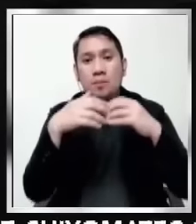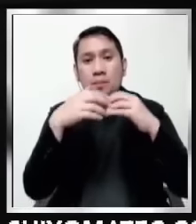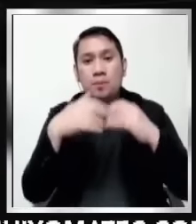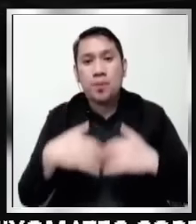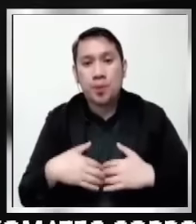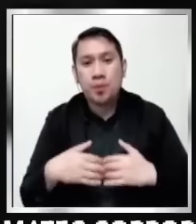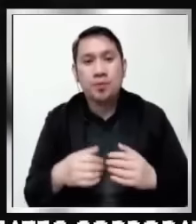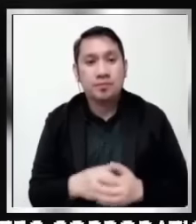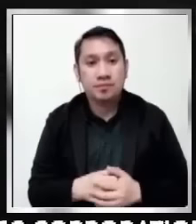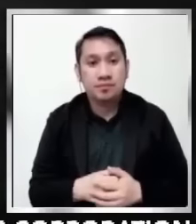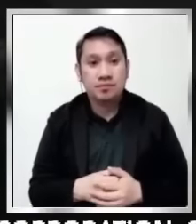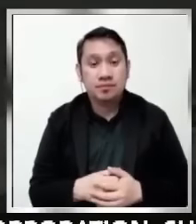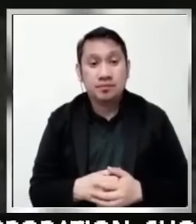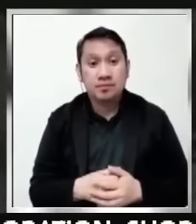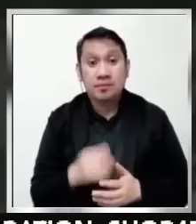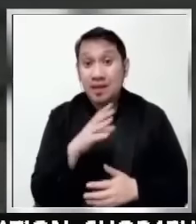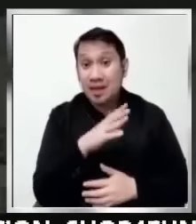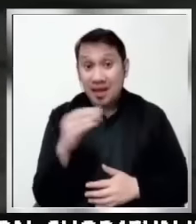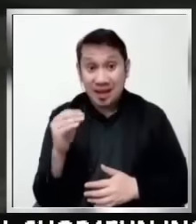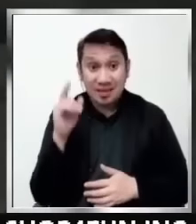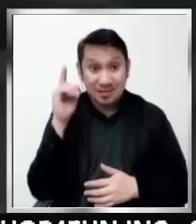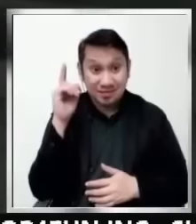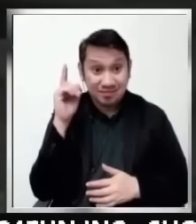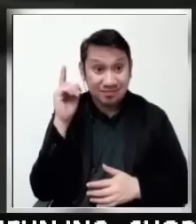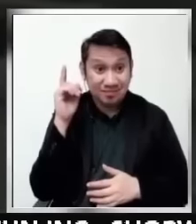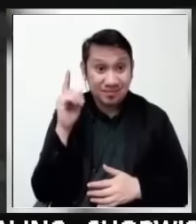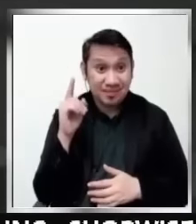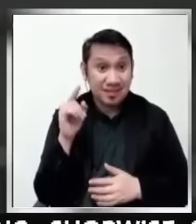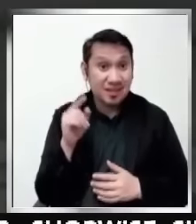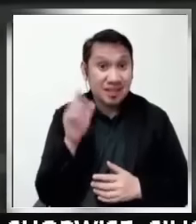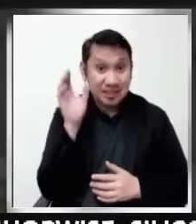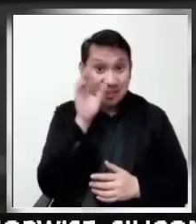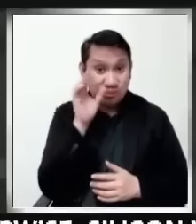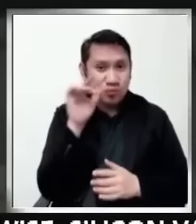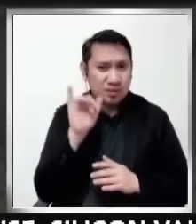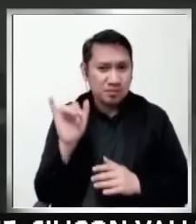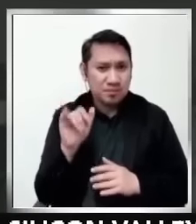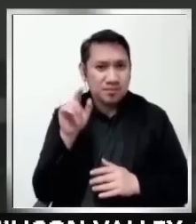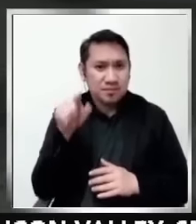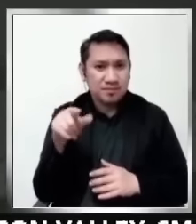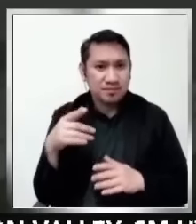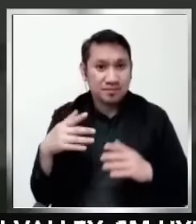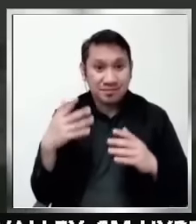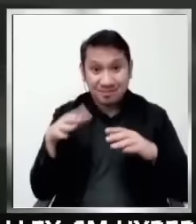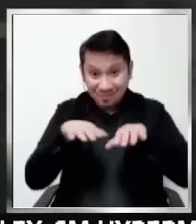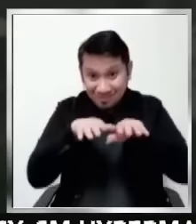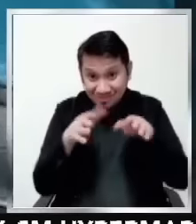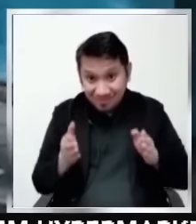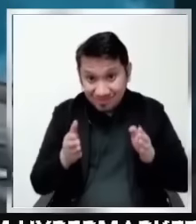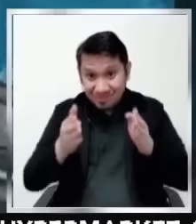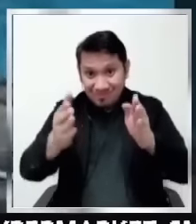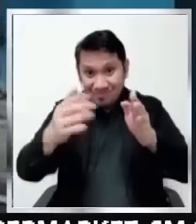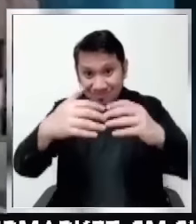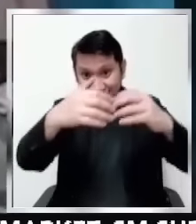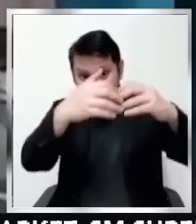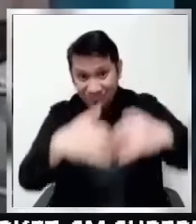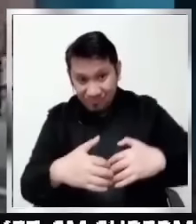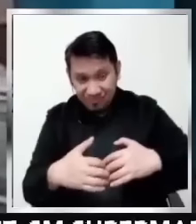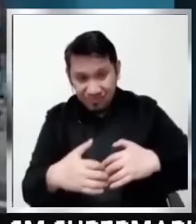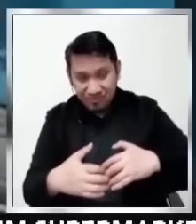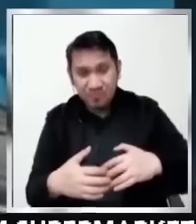Bumigay naman ang bahagi ng Legazpi Street sa Cebu City na nasa gilid ng itinatayong high-rise building kahapon. Bunsod pa rin